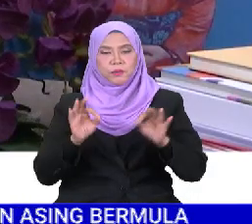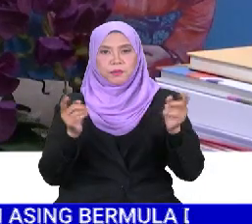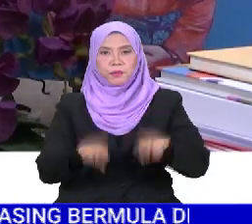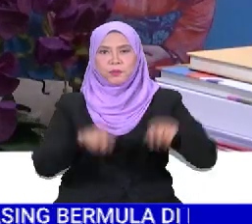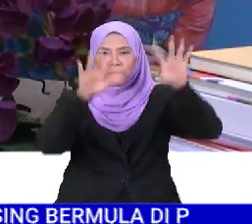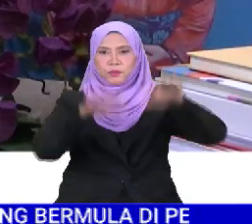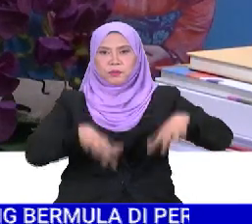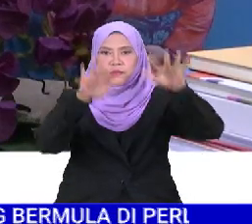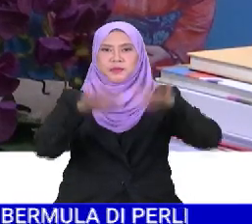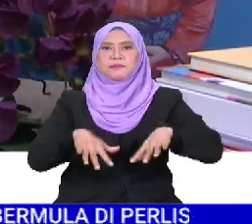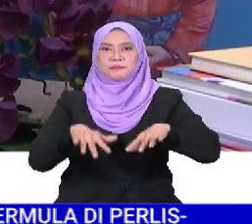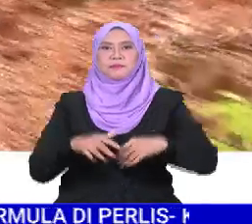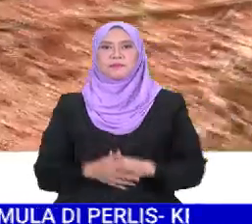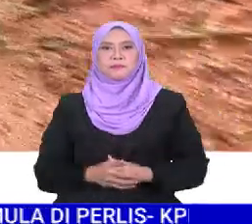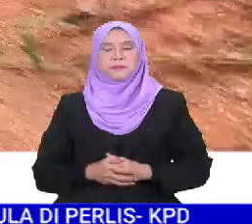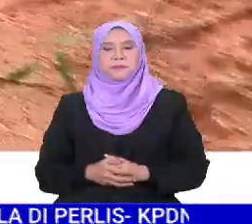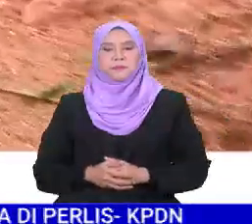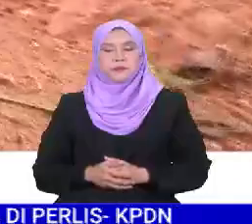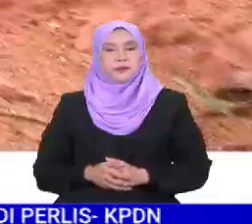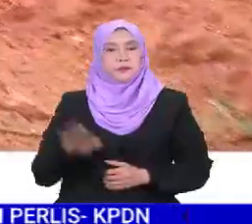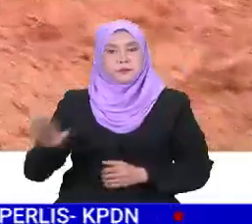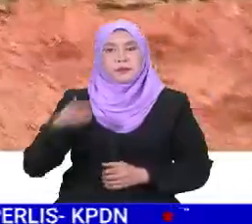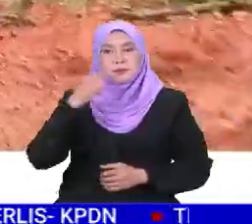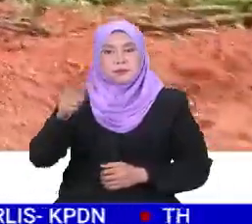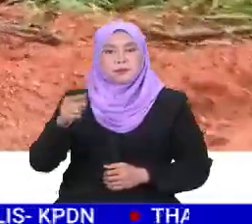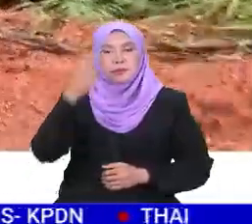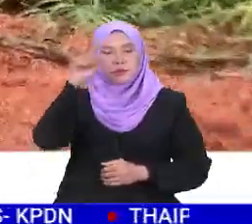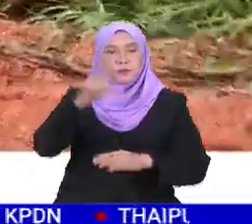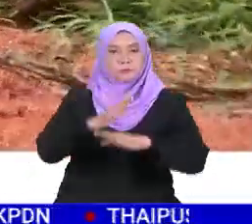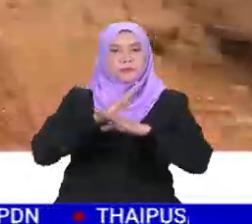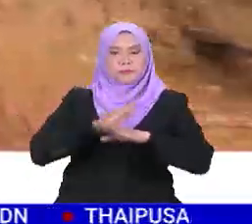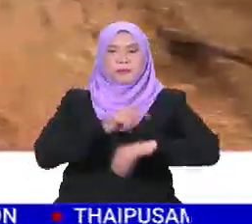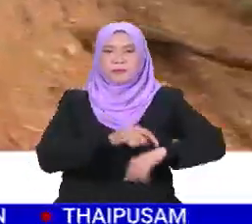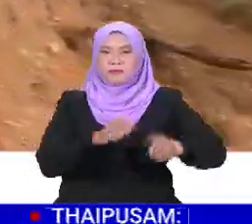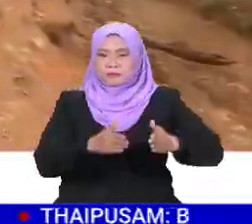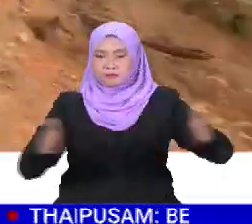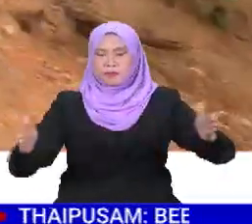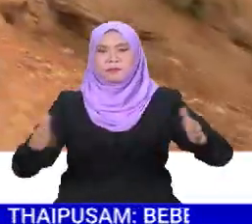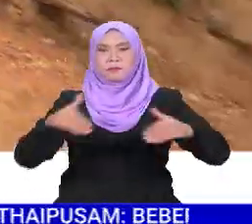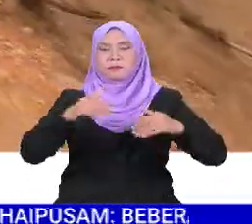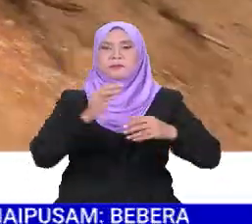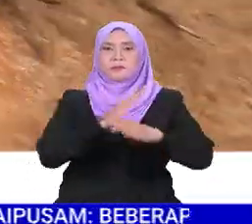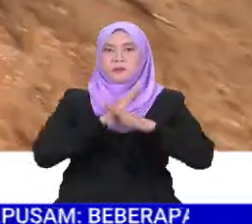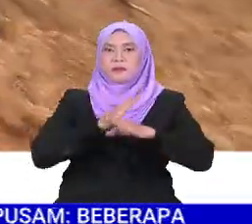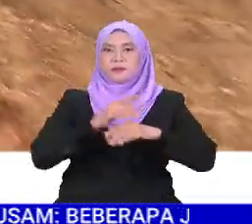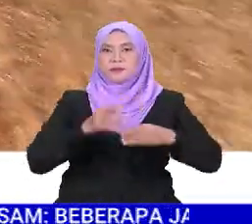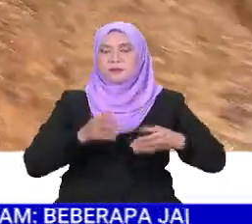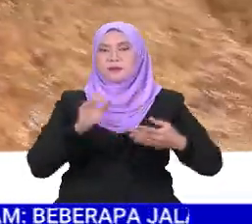lebat berlaku tambah beliau untuk langkah mitigasi jangka panjang pihak jabatan